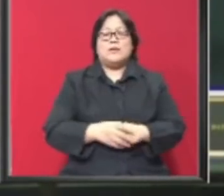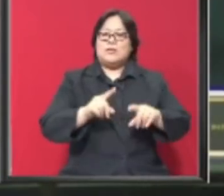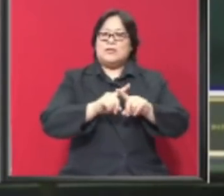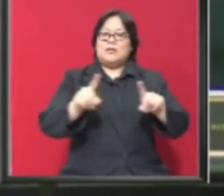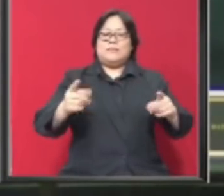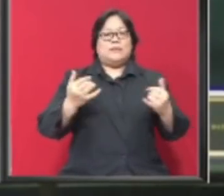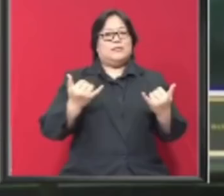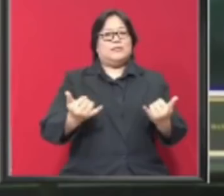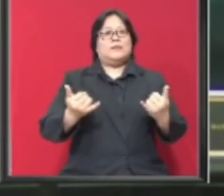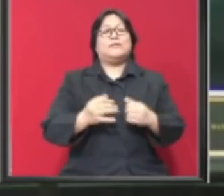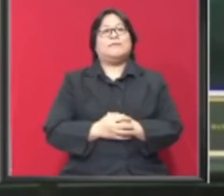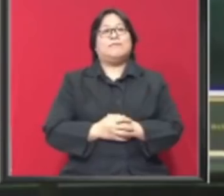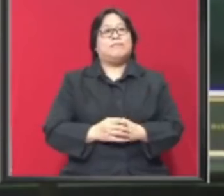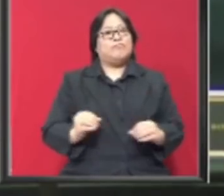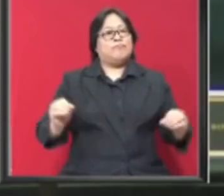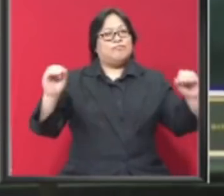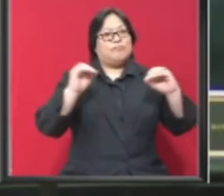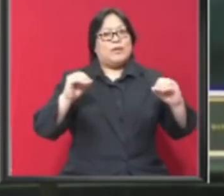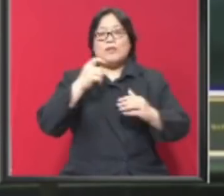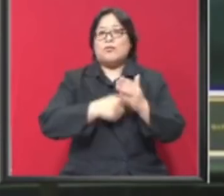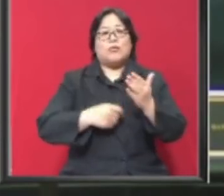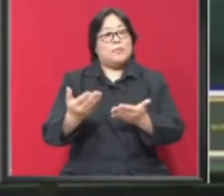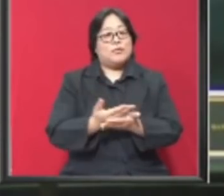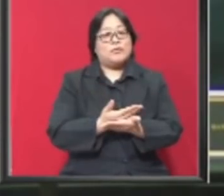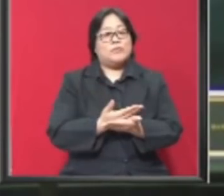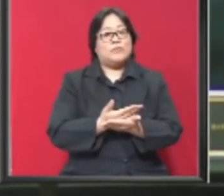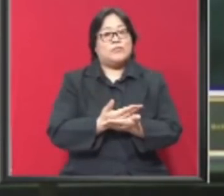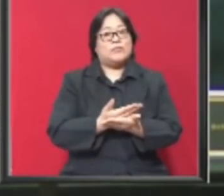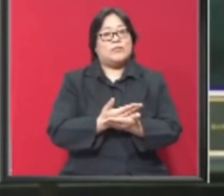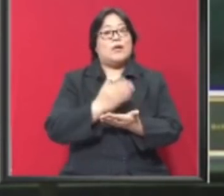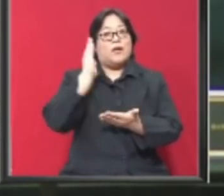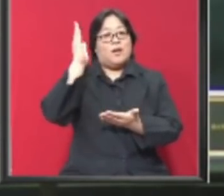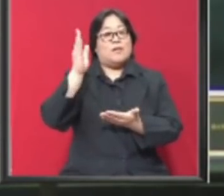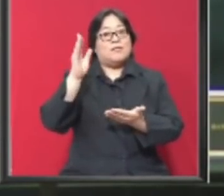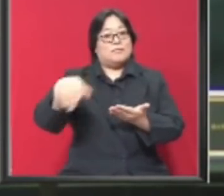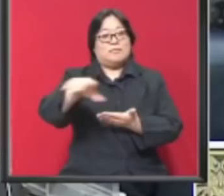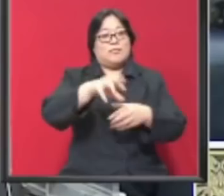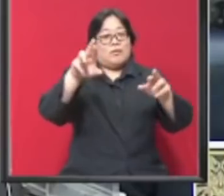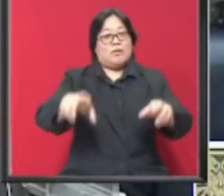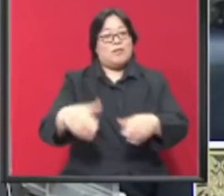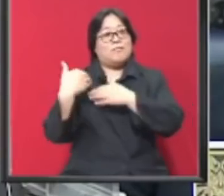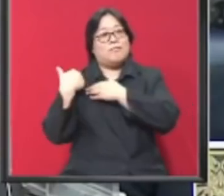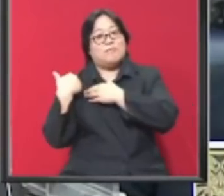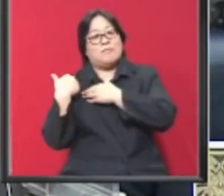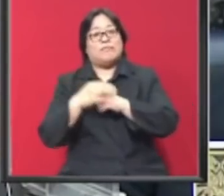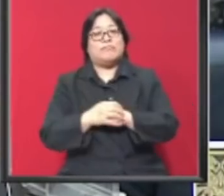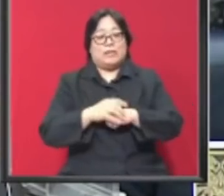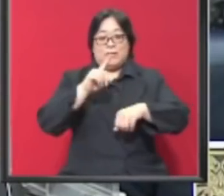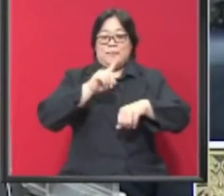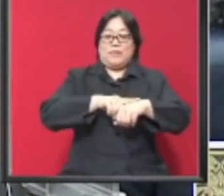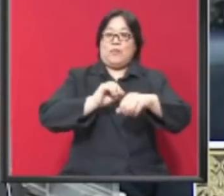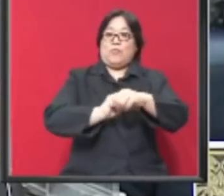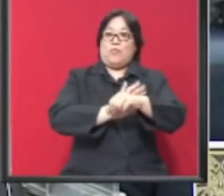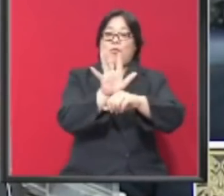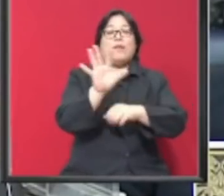tetapi kali ini tidak ada Cukai baru yang akan dipikul oleh rakyat dalam masa wabak